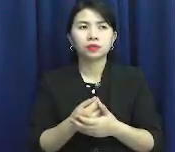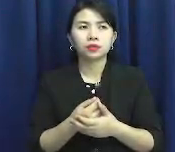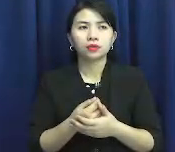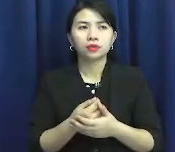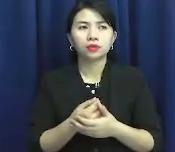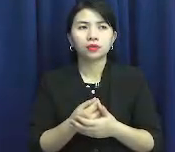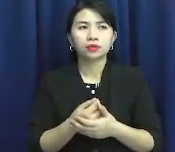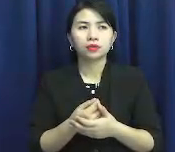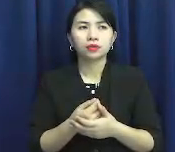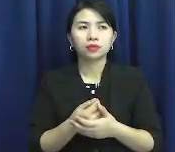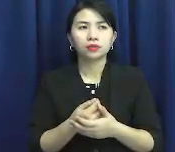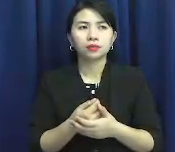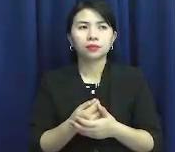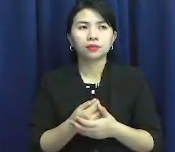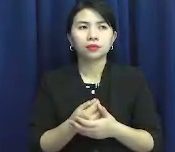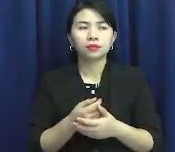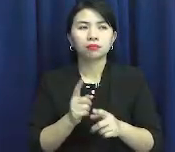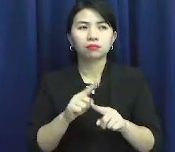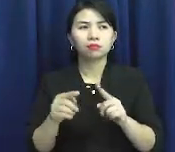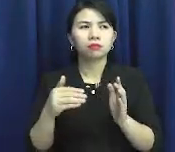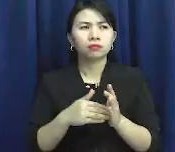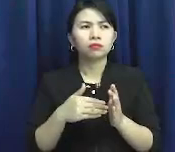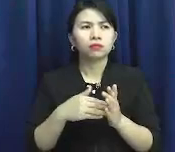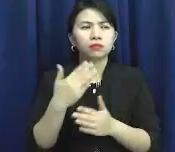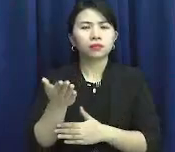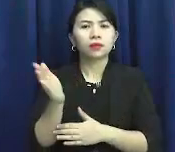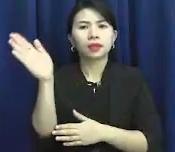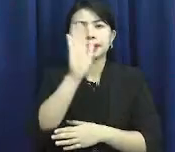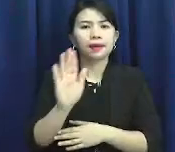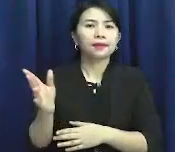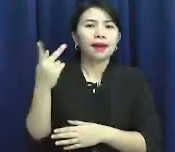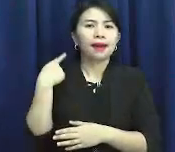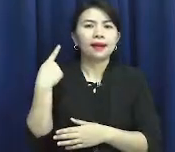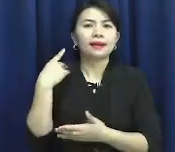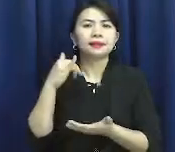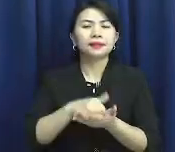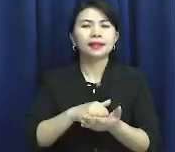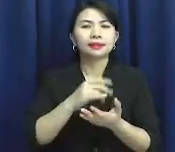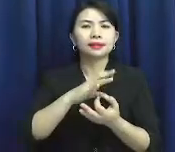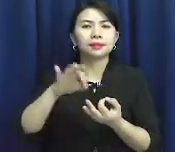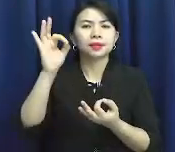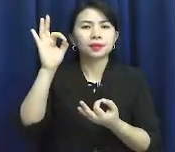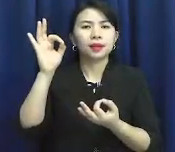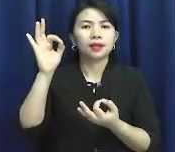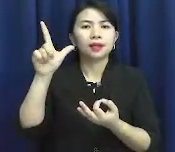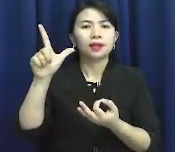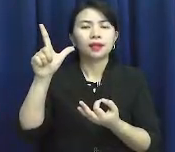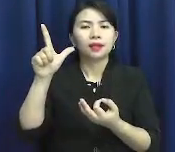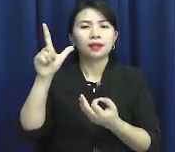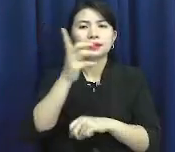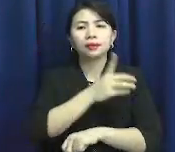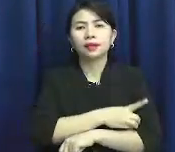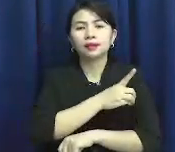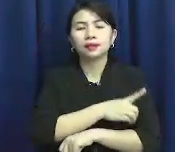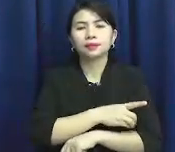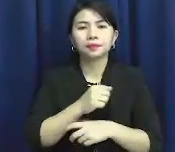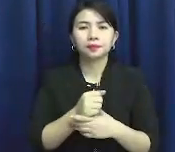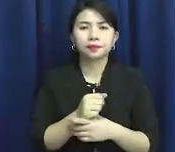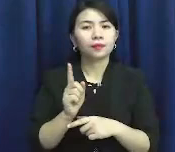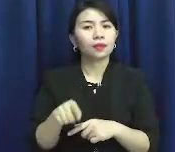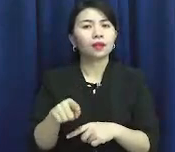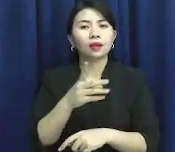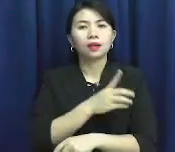gantong klaseng spirit. But yeah, again, you will never have that spiritual season. Ngayong season na